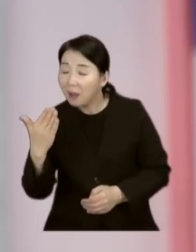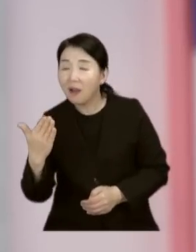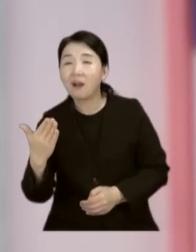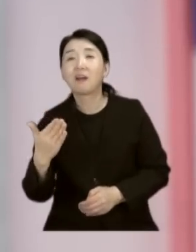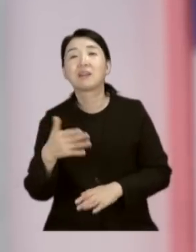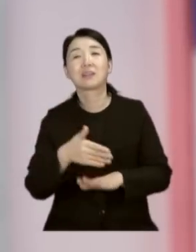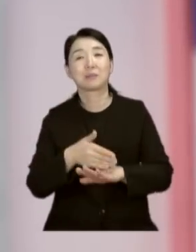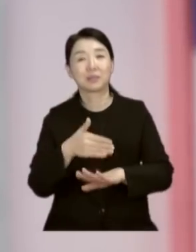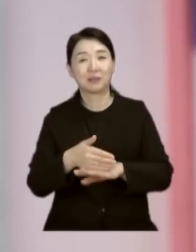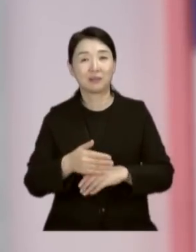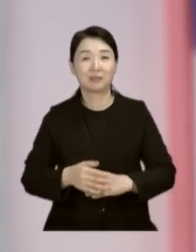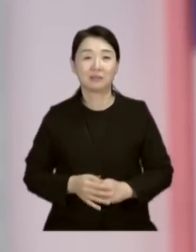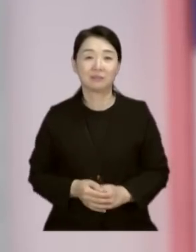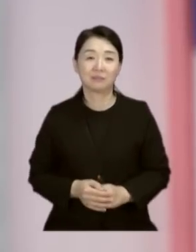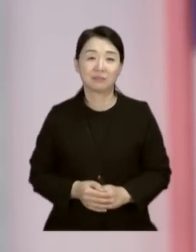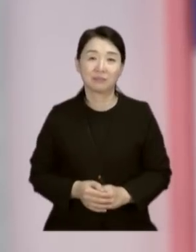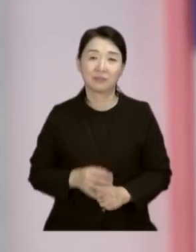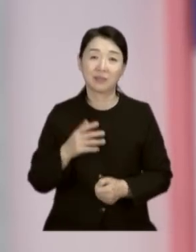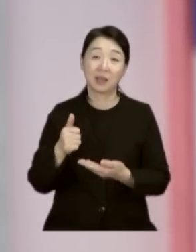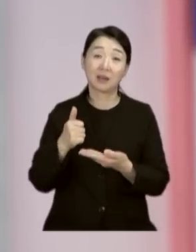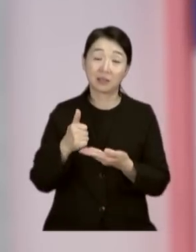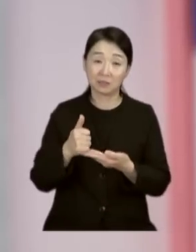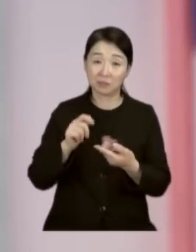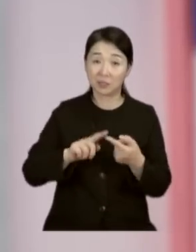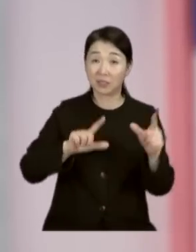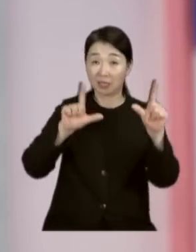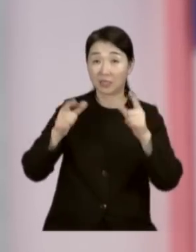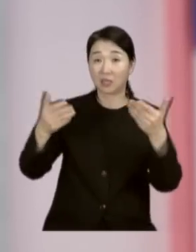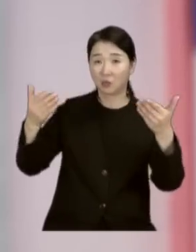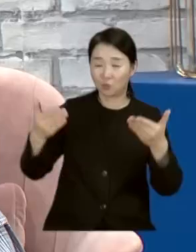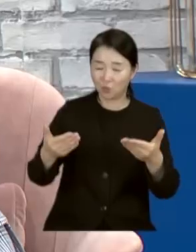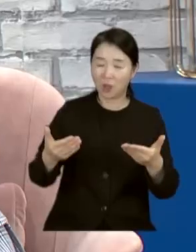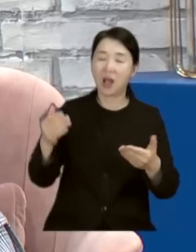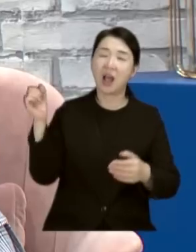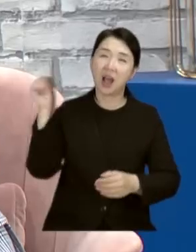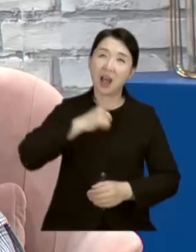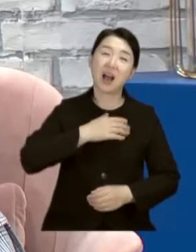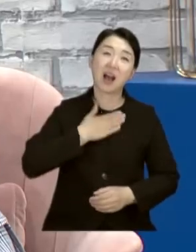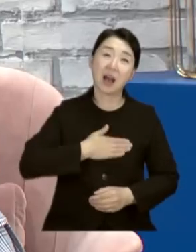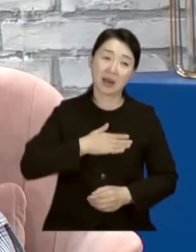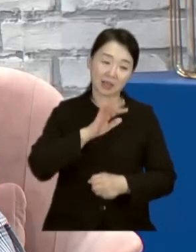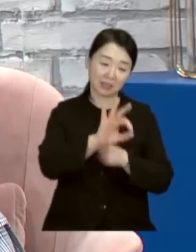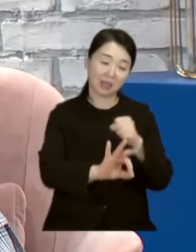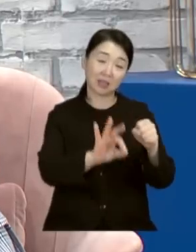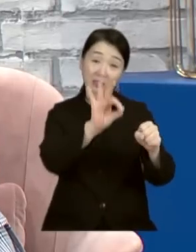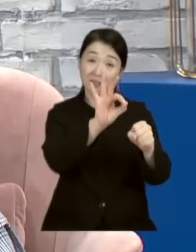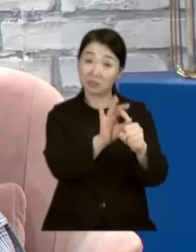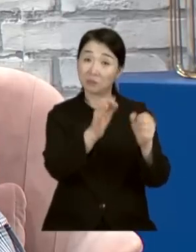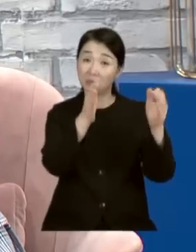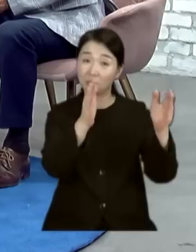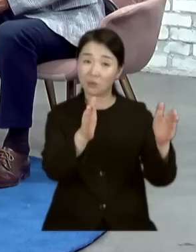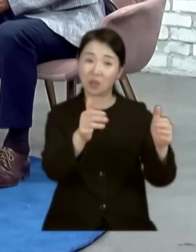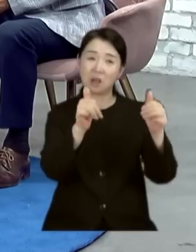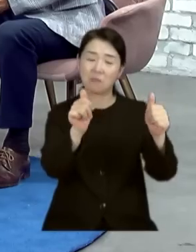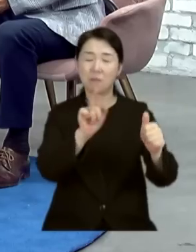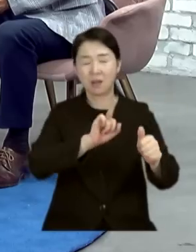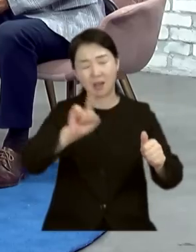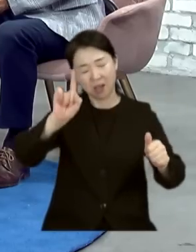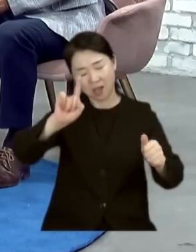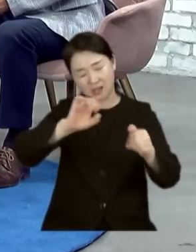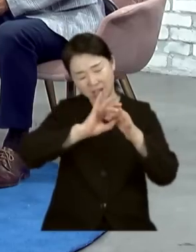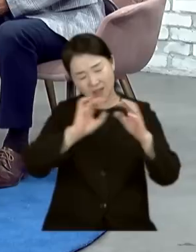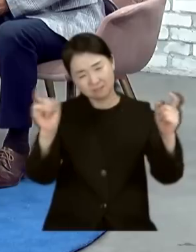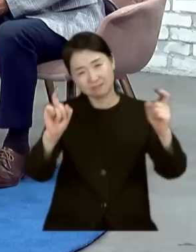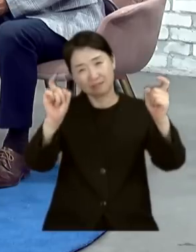있음에 너무너무 감사드리고 하나님이 이렇게 살게 해주시는구나. 저는 한 10년 동안 거의 이제 소송만